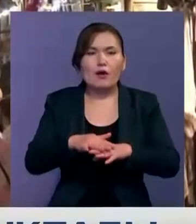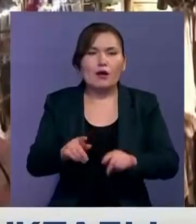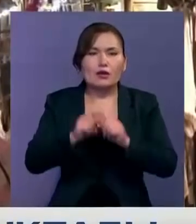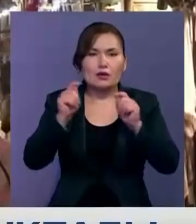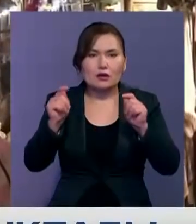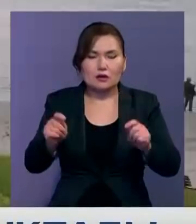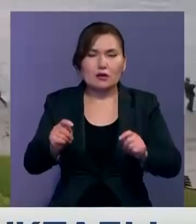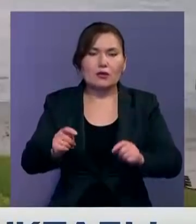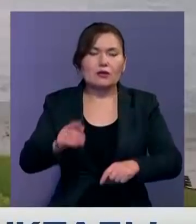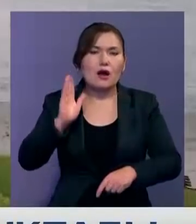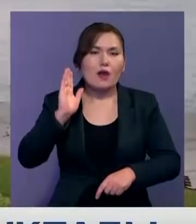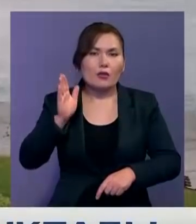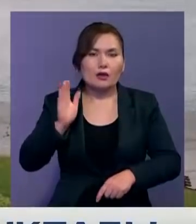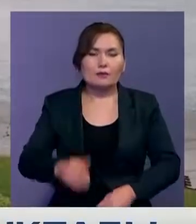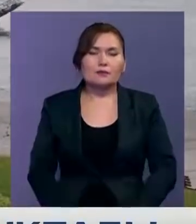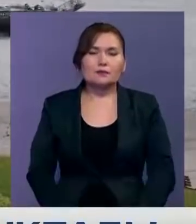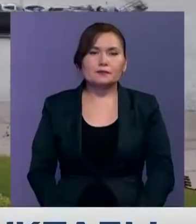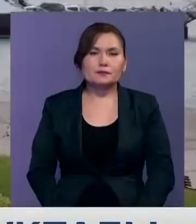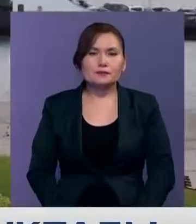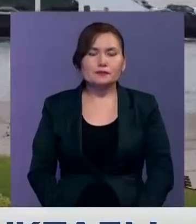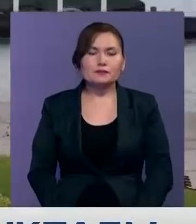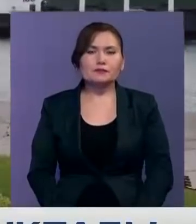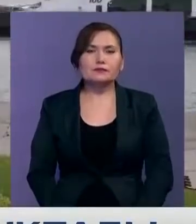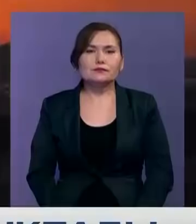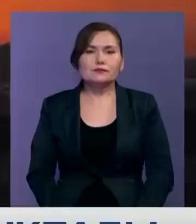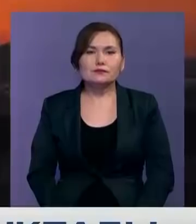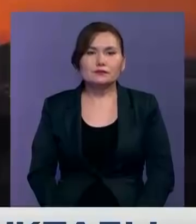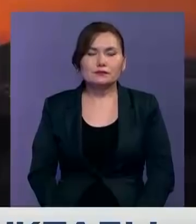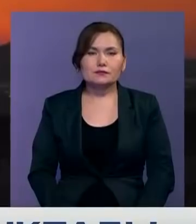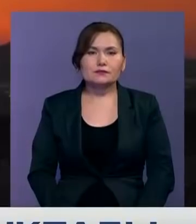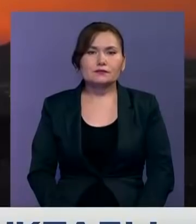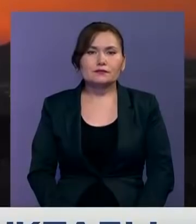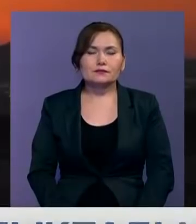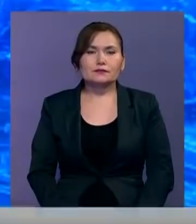қиылатын болады. Меруерт Қанағат Көкәлпиямен, Түркия, Ыстамбұлдан.